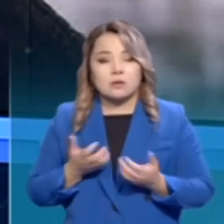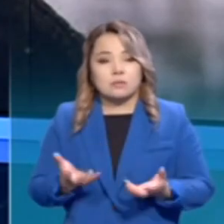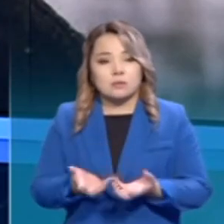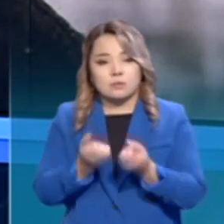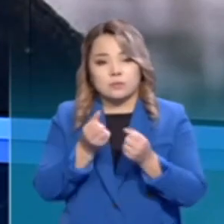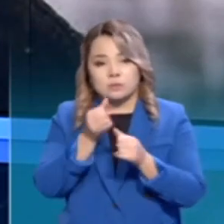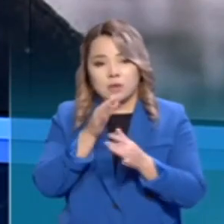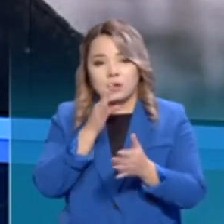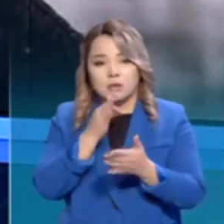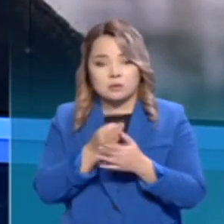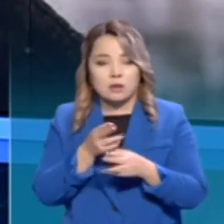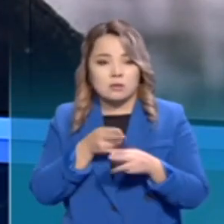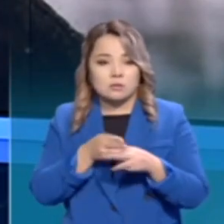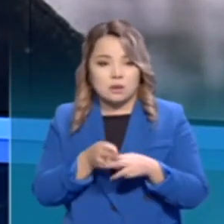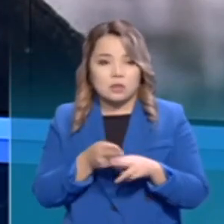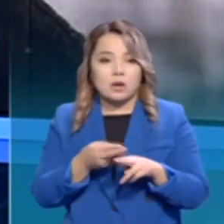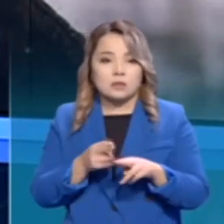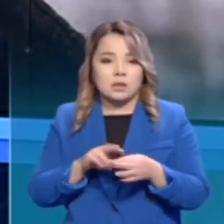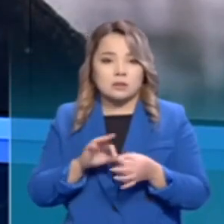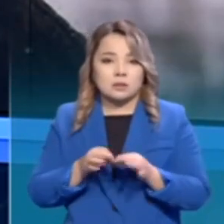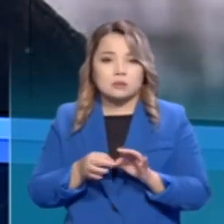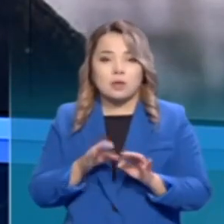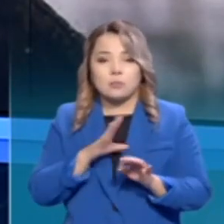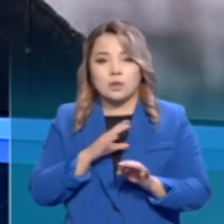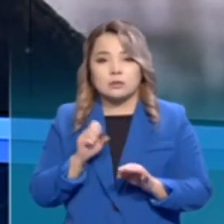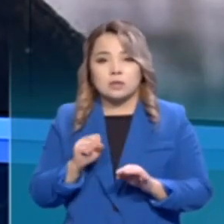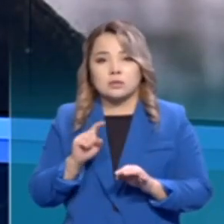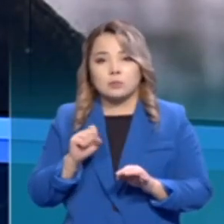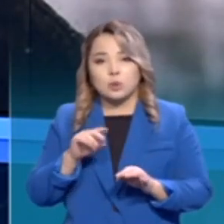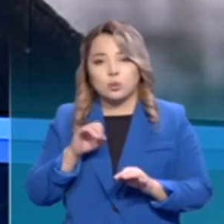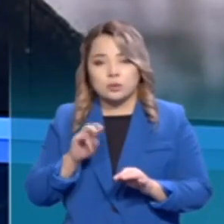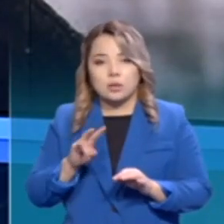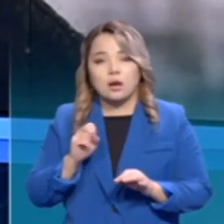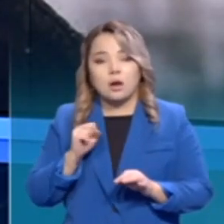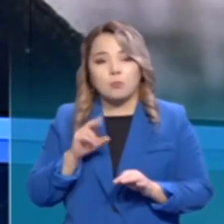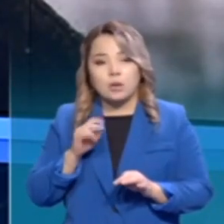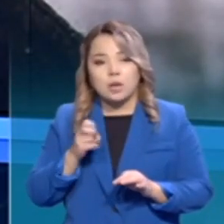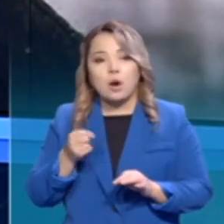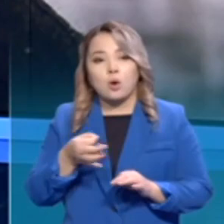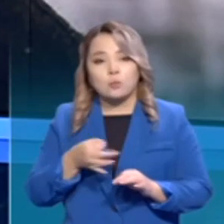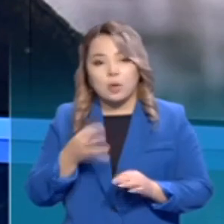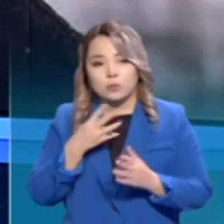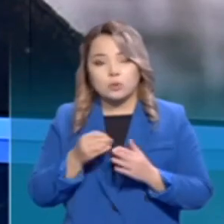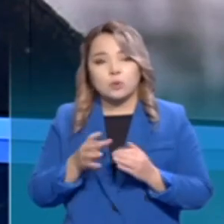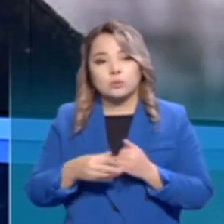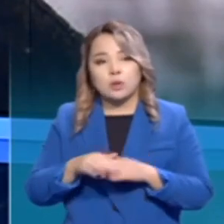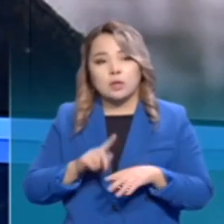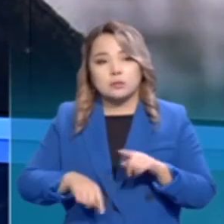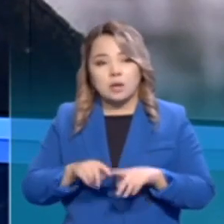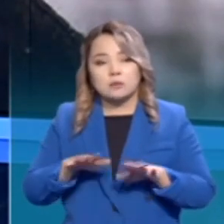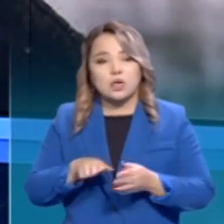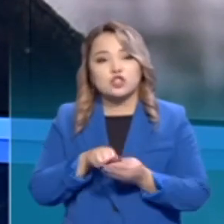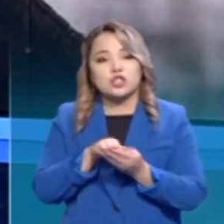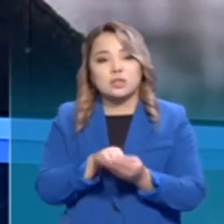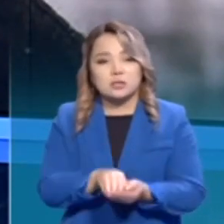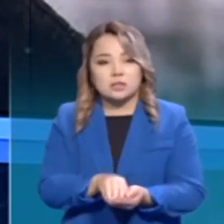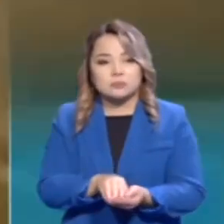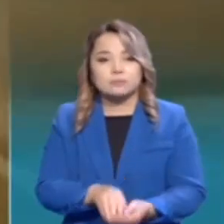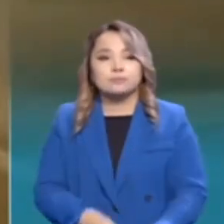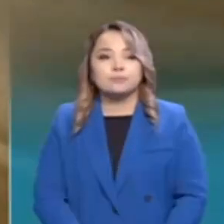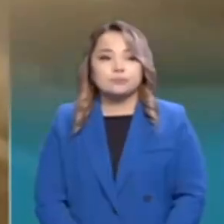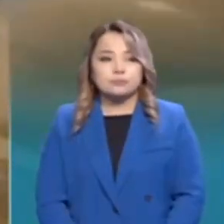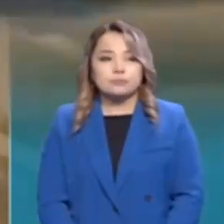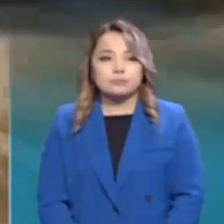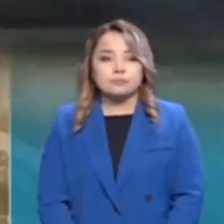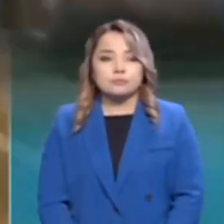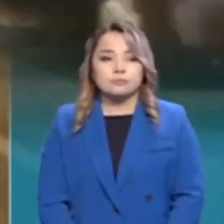батырды ажалдан арашалай алмады. Асқар Забикулин Ақмола облысындағы өзінің туған ауылында жерленді. Батыр